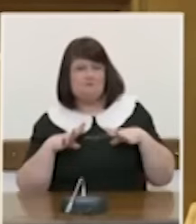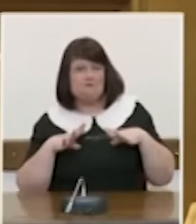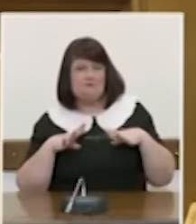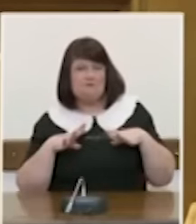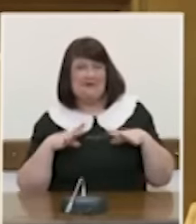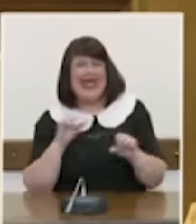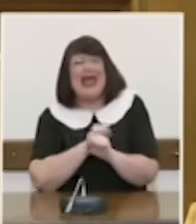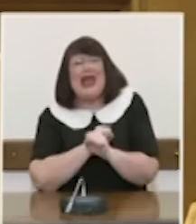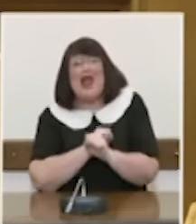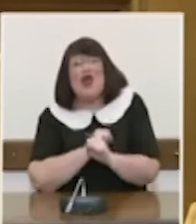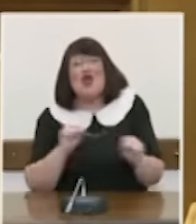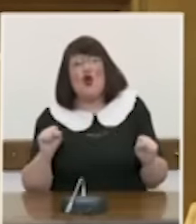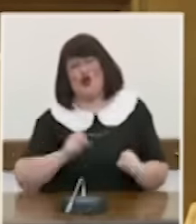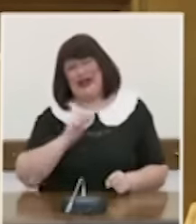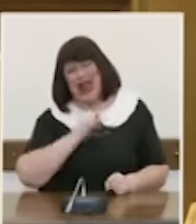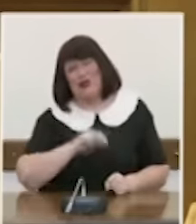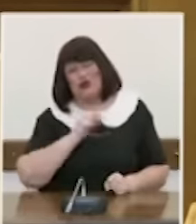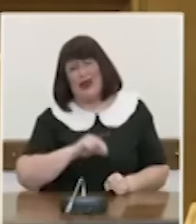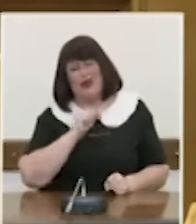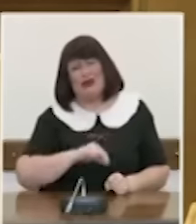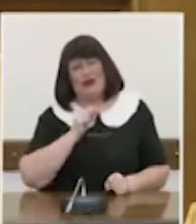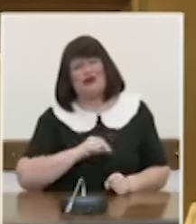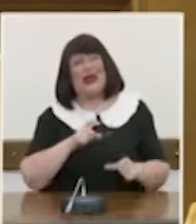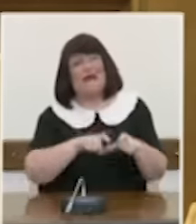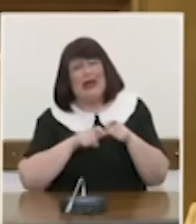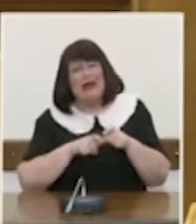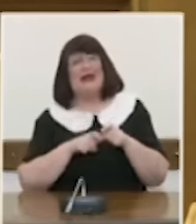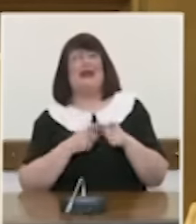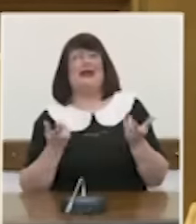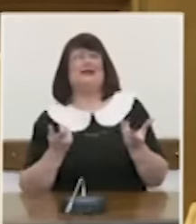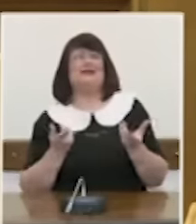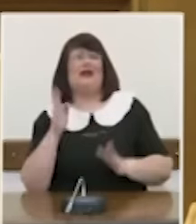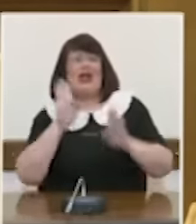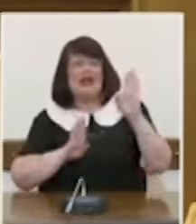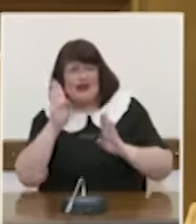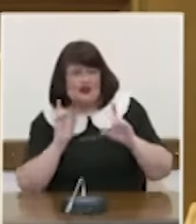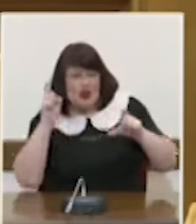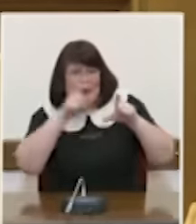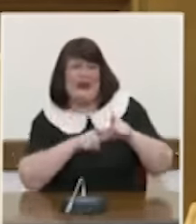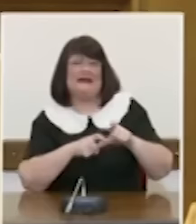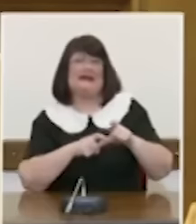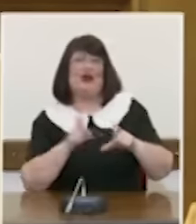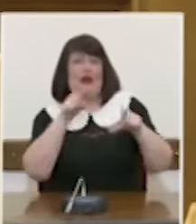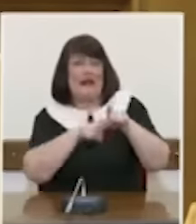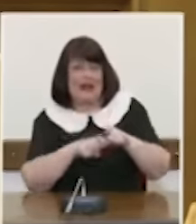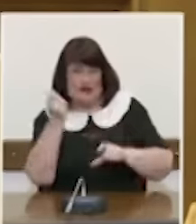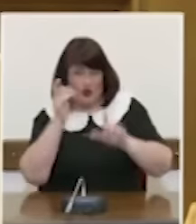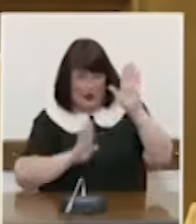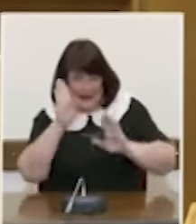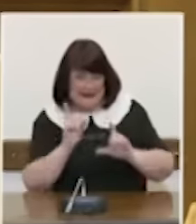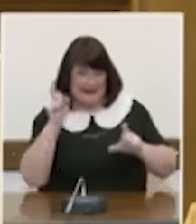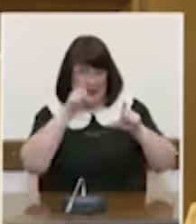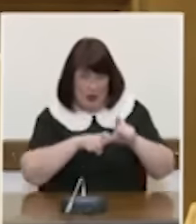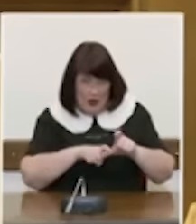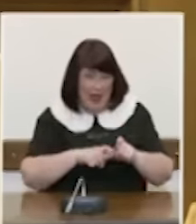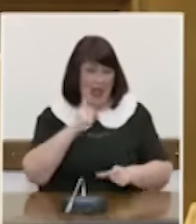ακόμα ρεκόρ κερδοφορίας είναι οι εισηγμένες εταιρείες στο χρηματιστήριο. Πάνω και από τα